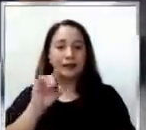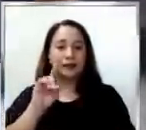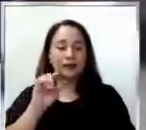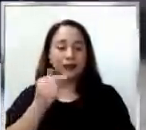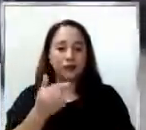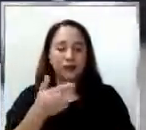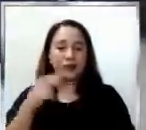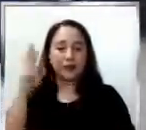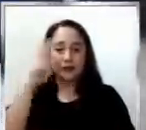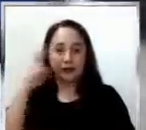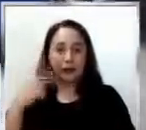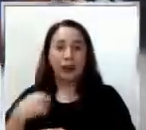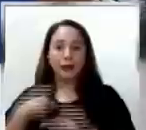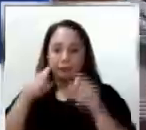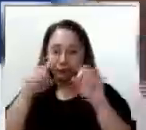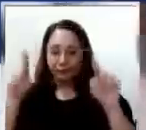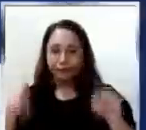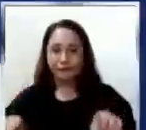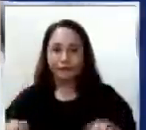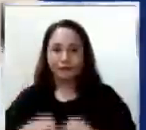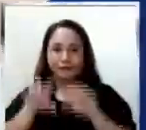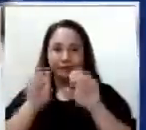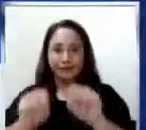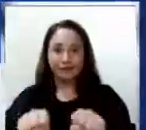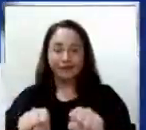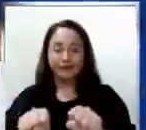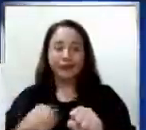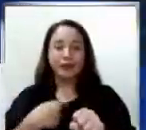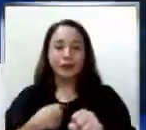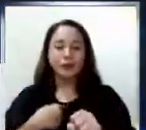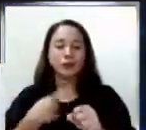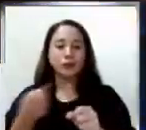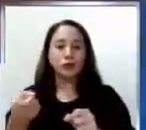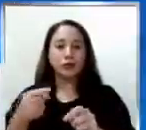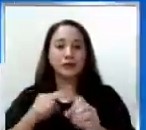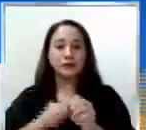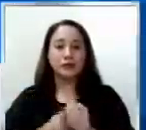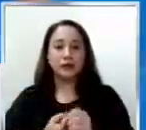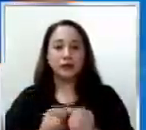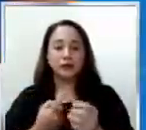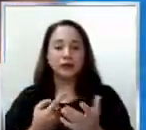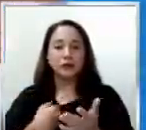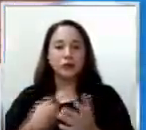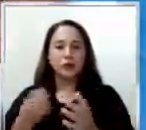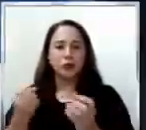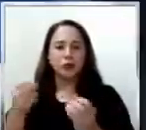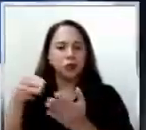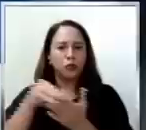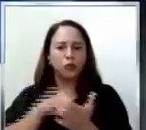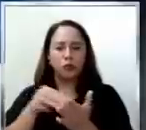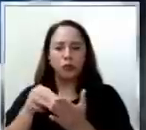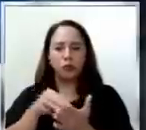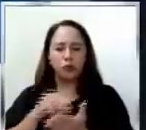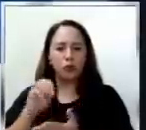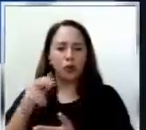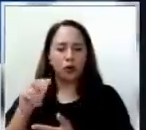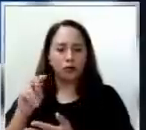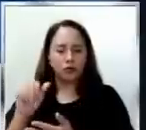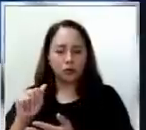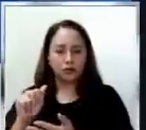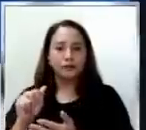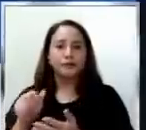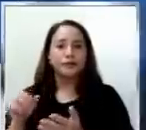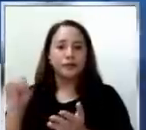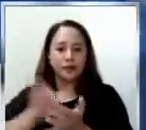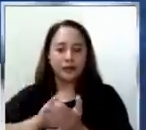arrest warrant. Agad dinakip si Yap na itunuturong utak umano sa multi-million Wahana investment scam. Biktima nito ang mga kabaro